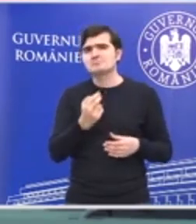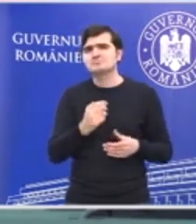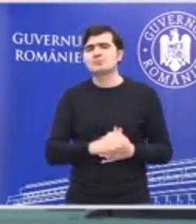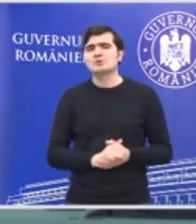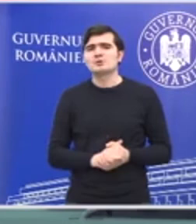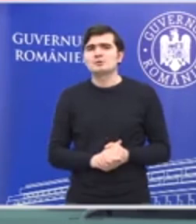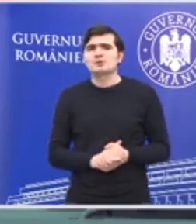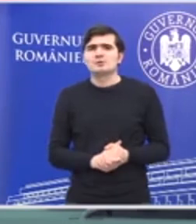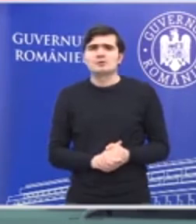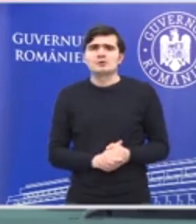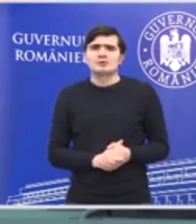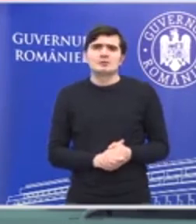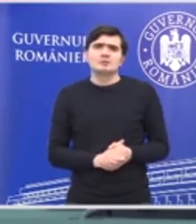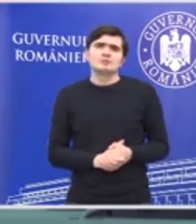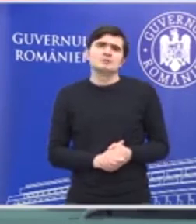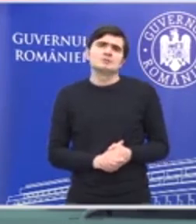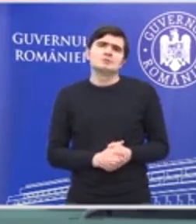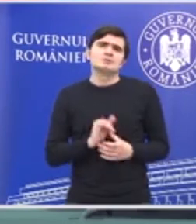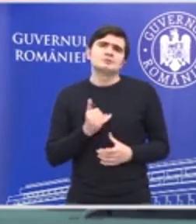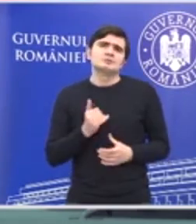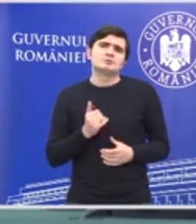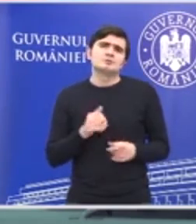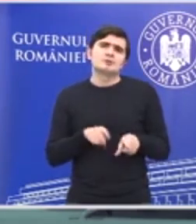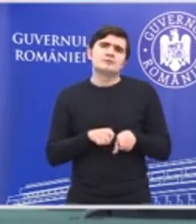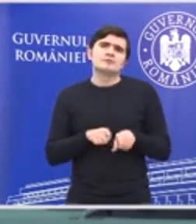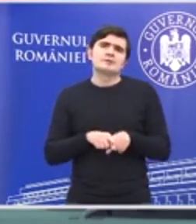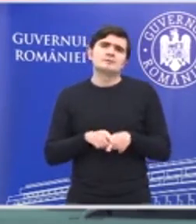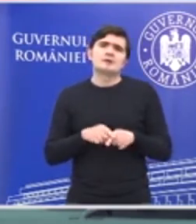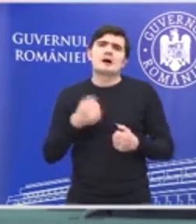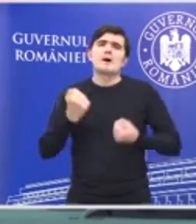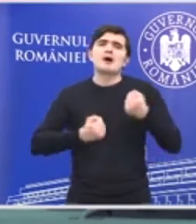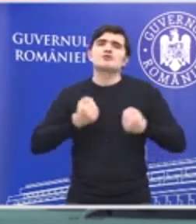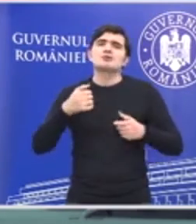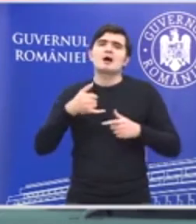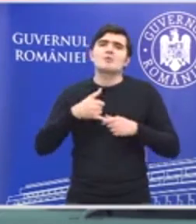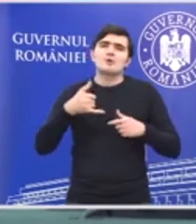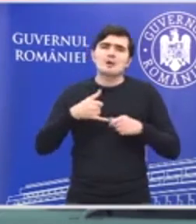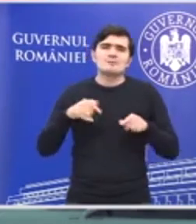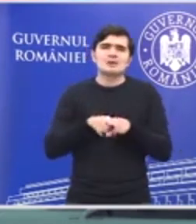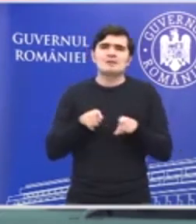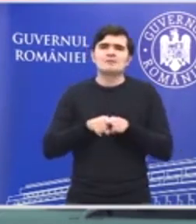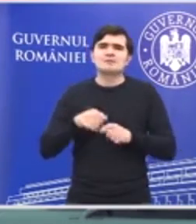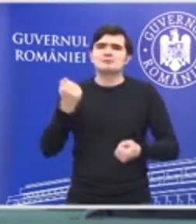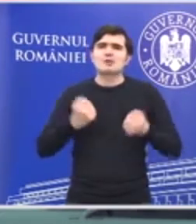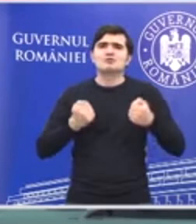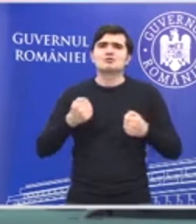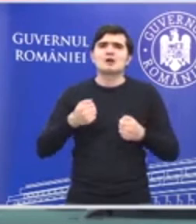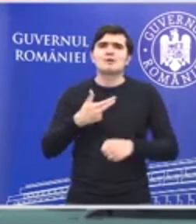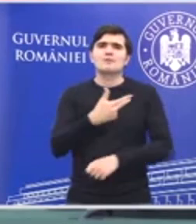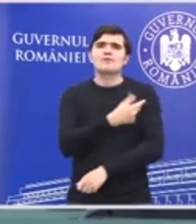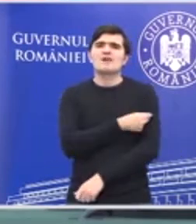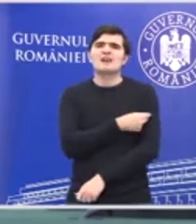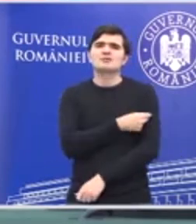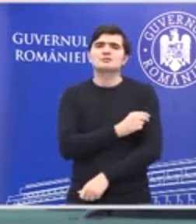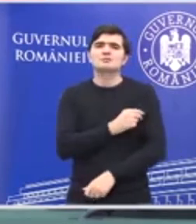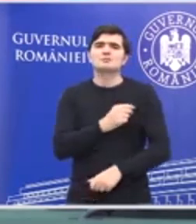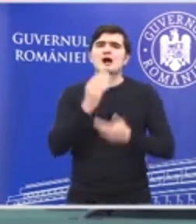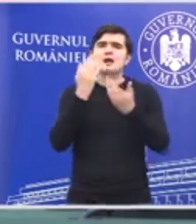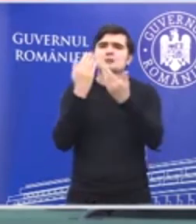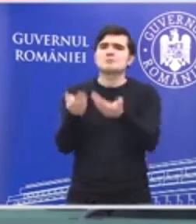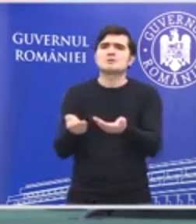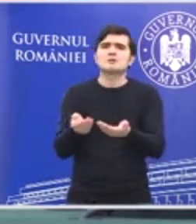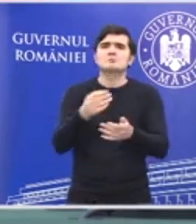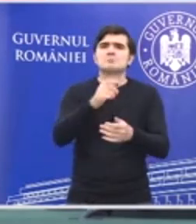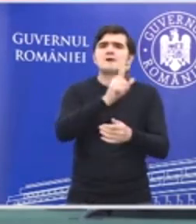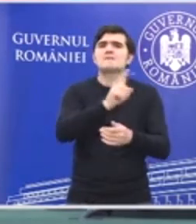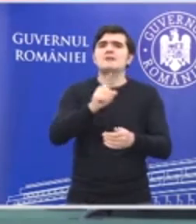vaccinare. Pe principiul mașina cu lapte care merge și lasă vaccinurile la fiecare cabinet de medicină de familie, ținând cont